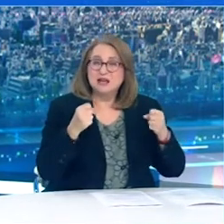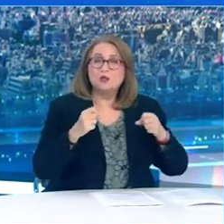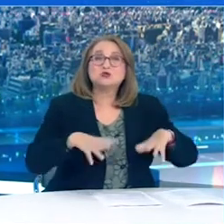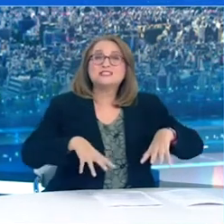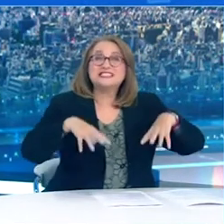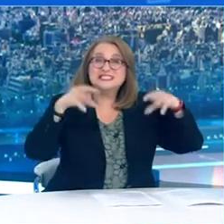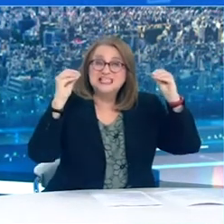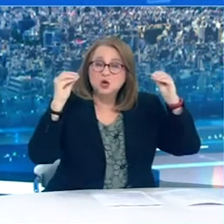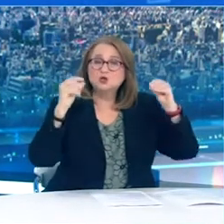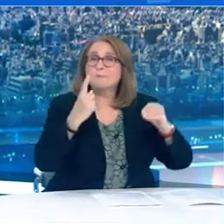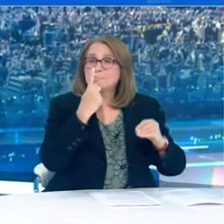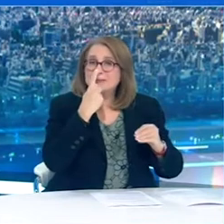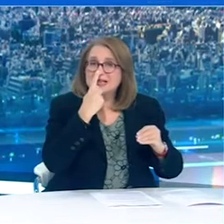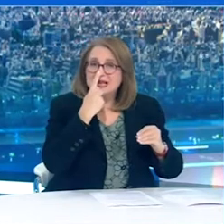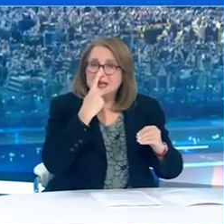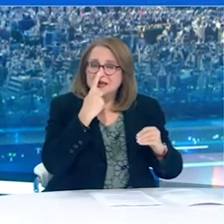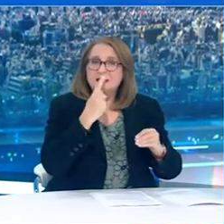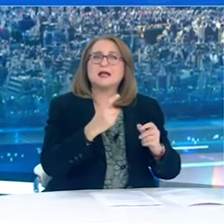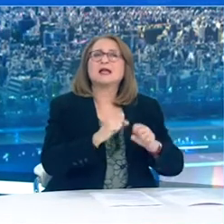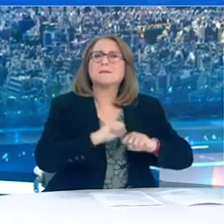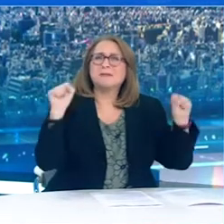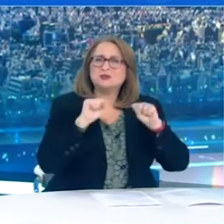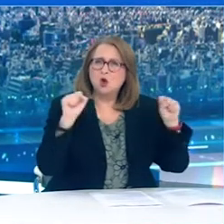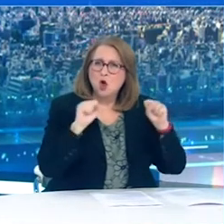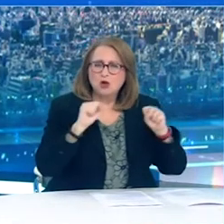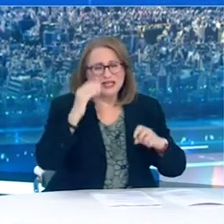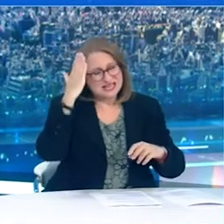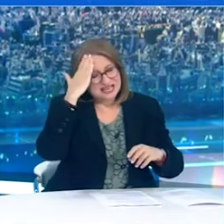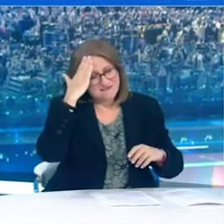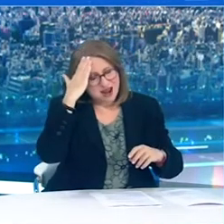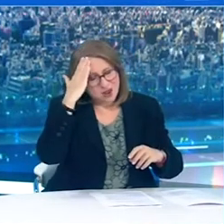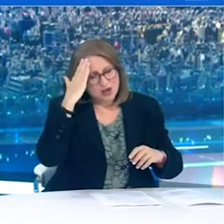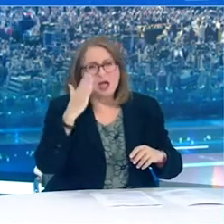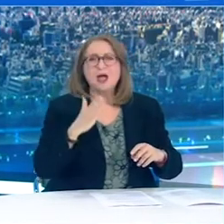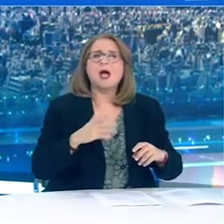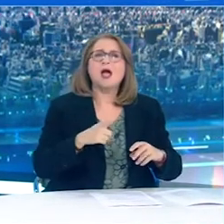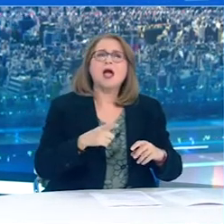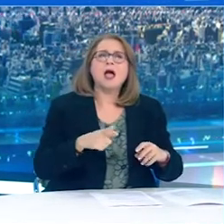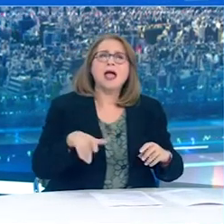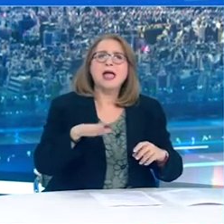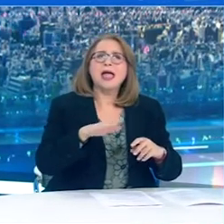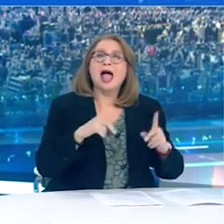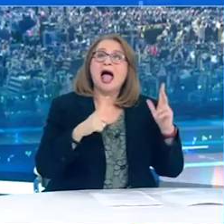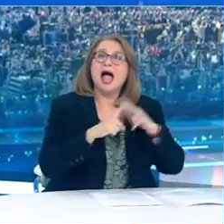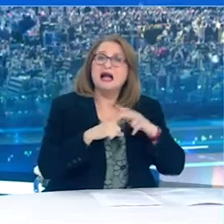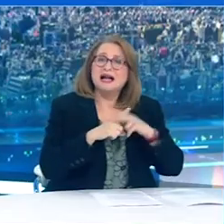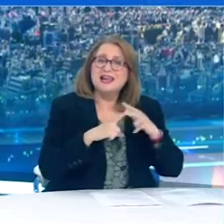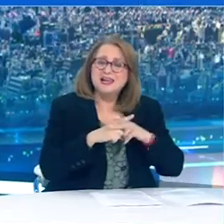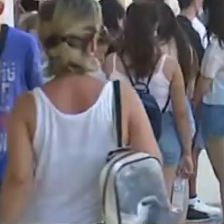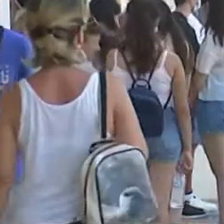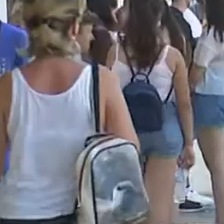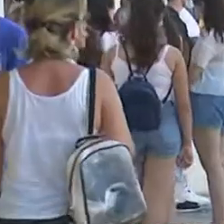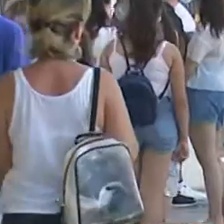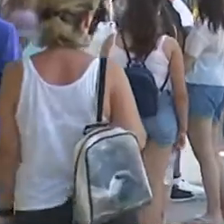Θεσσαλονίκης, Θεσπρωτείας, Αρκαδίας, Κεφαλνίας και Τολοκαρνανίας, οι οποίες μεταφέρονται στο κίτρινο επίπεδο, στο επίπεδο